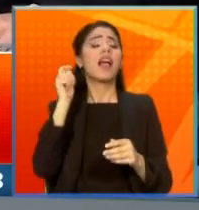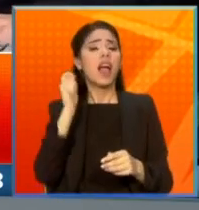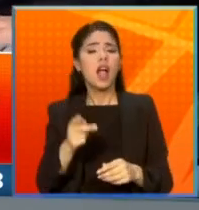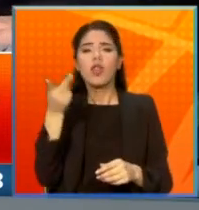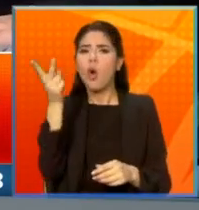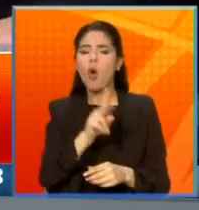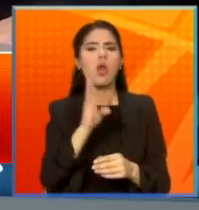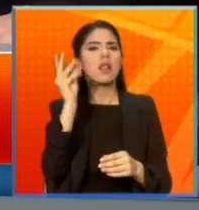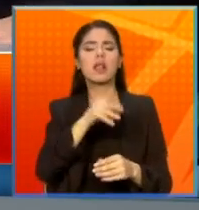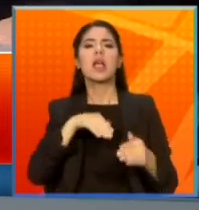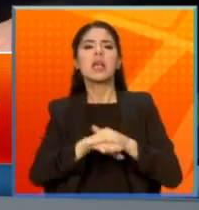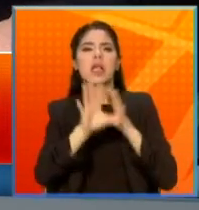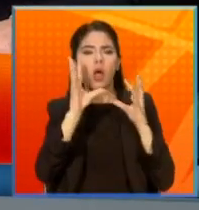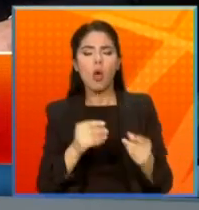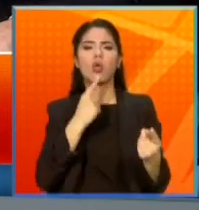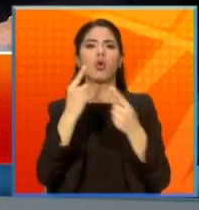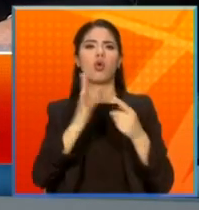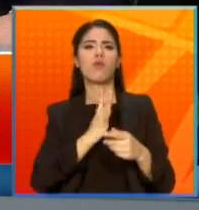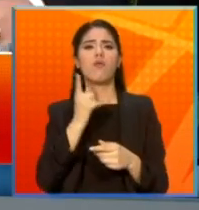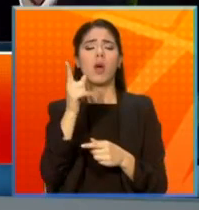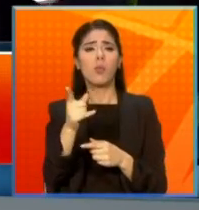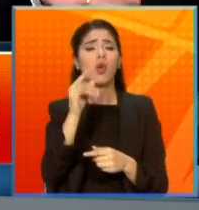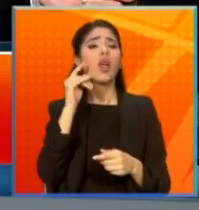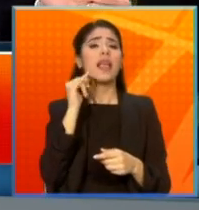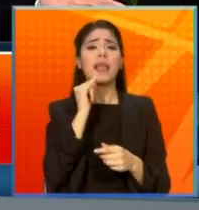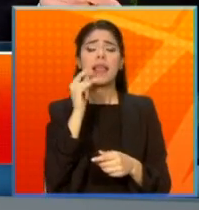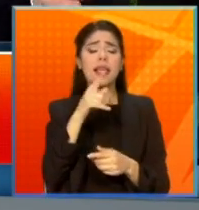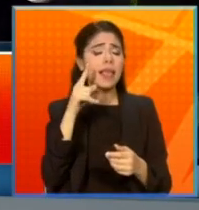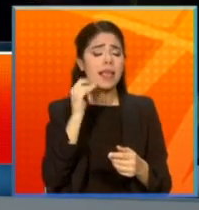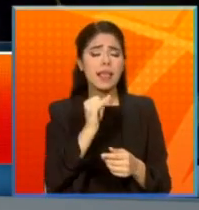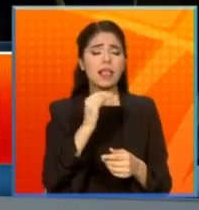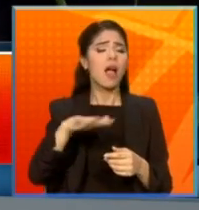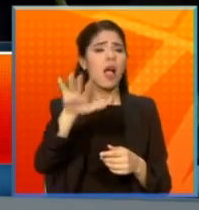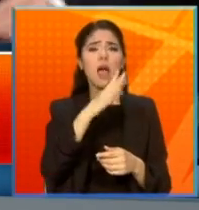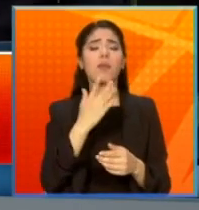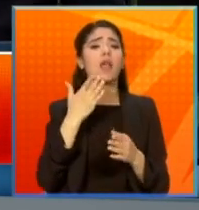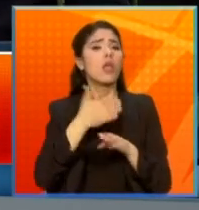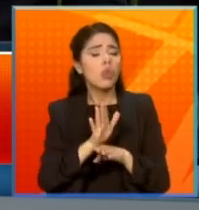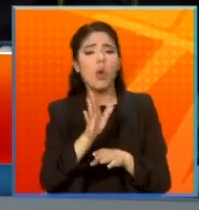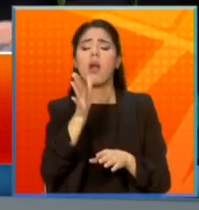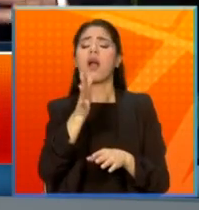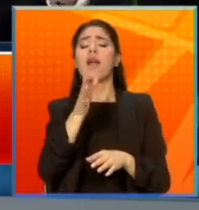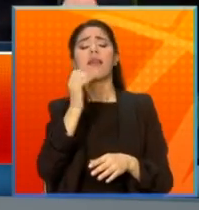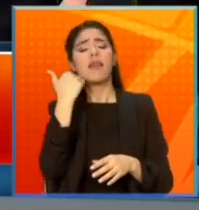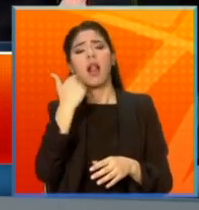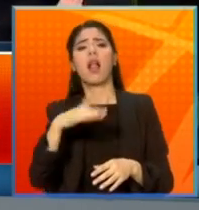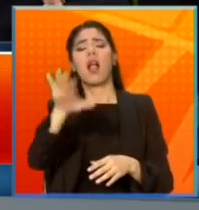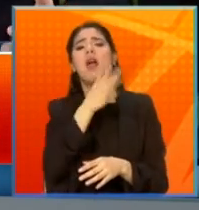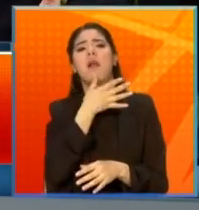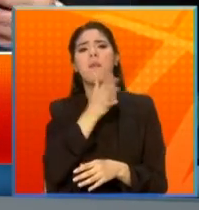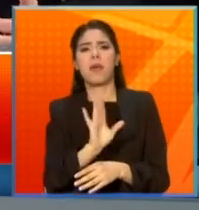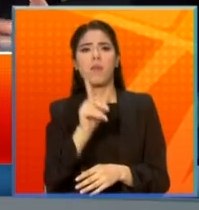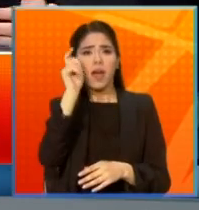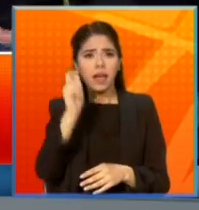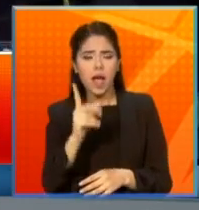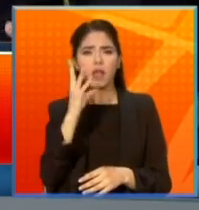gizlendiği bilgisi bu. Bunlar tabii yayınları YouTube'da iddialar değil ama ne kadarı doğru, ne kadarı yalan elbette bilemiyoruz. Gerçek olan bir şey var ki